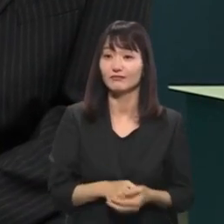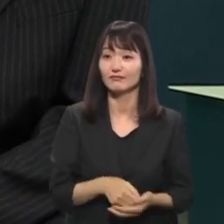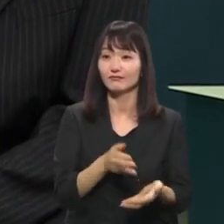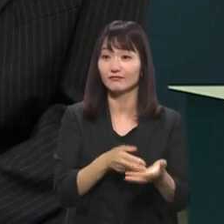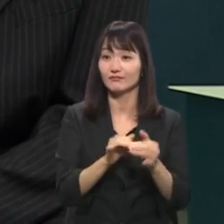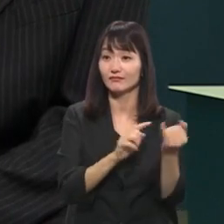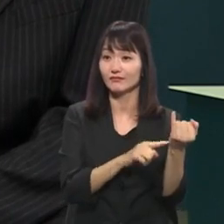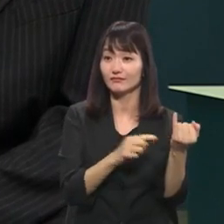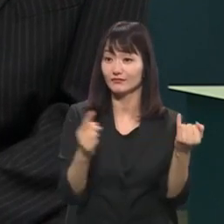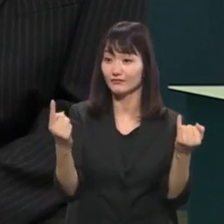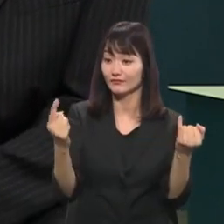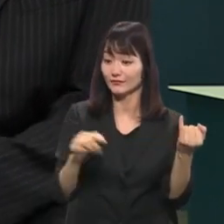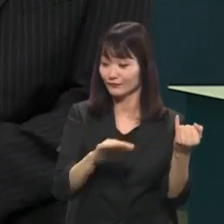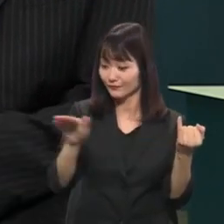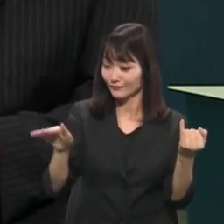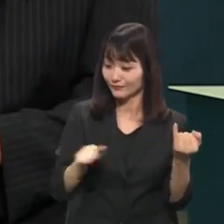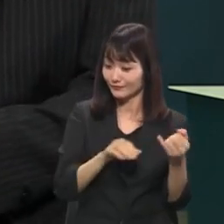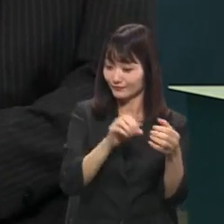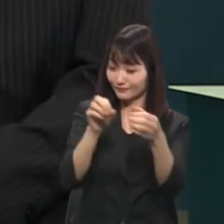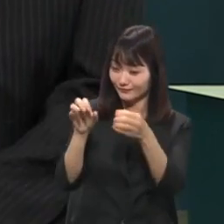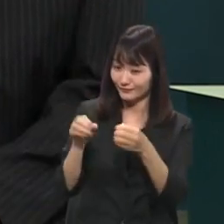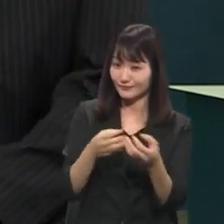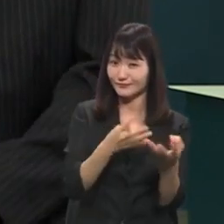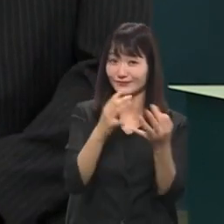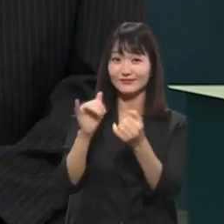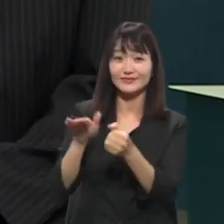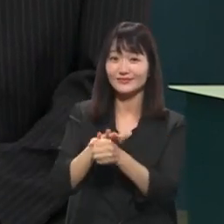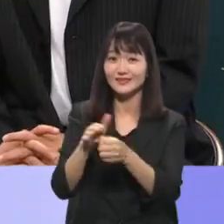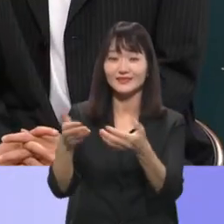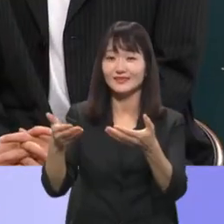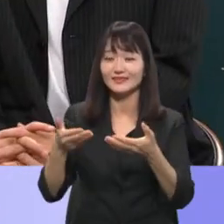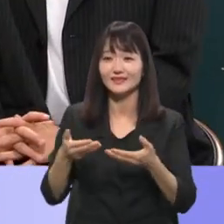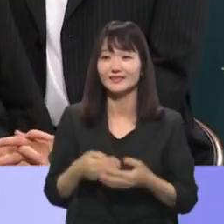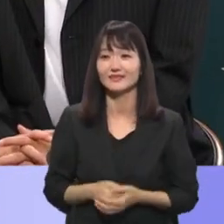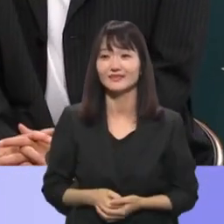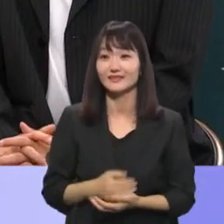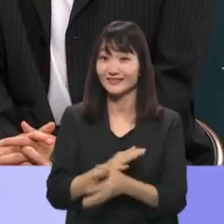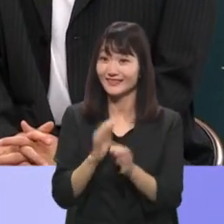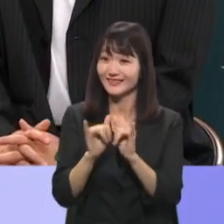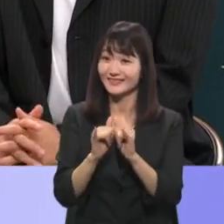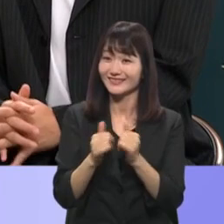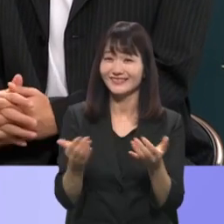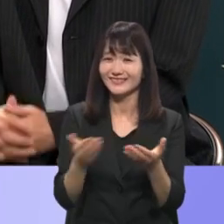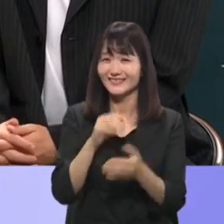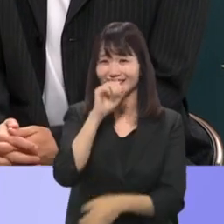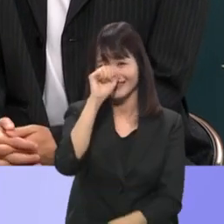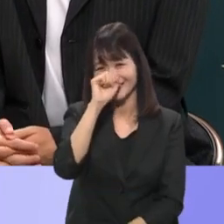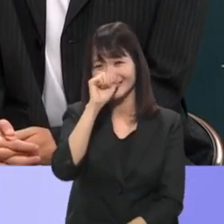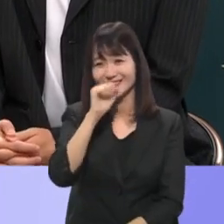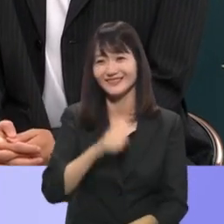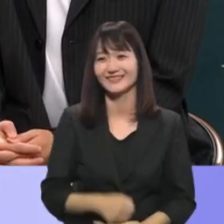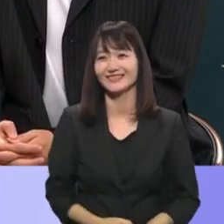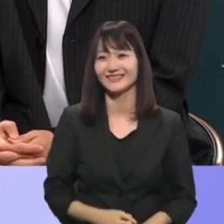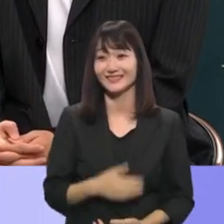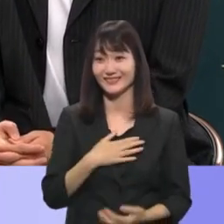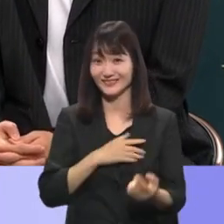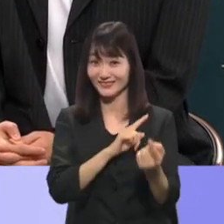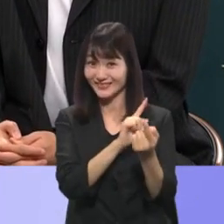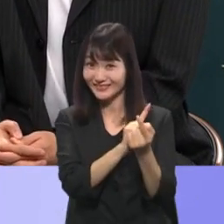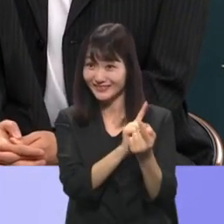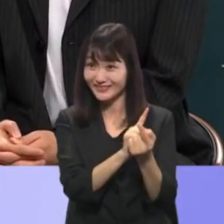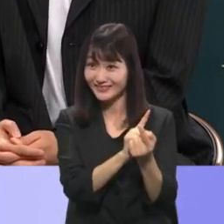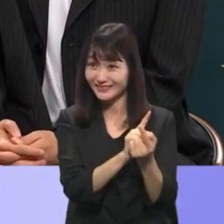앵커님이랑 대화를 나누고 많은 분들에게 사랑을 받다 보니까 개그맨이랑 지금 너무 좋은 거 같아요 이것도